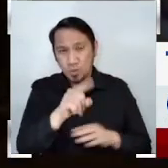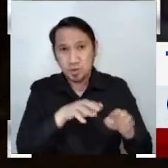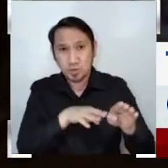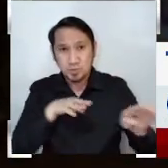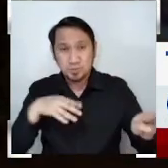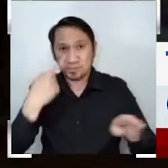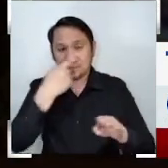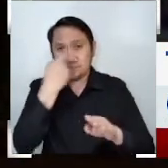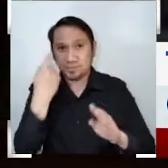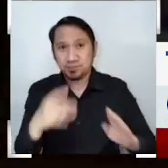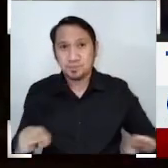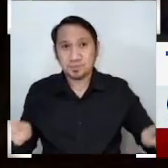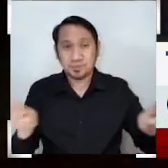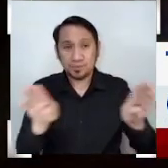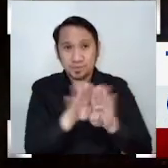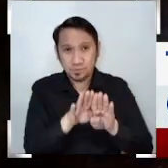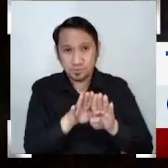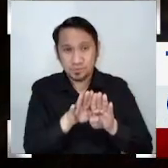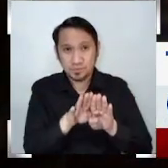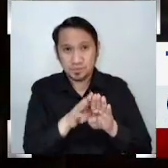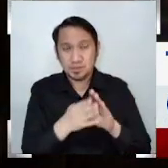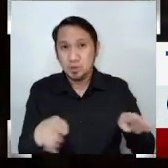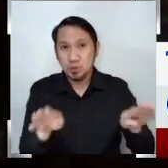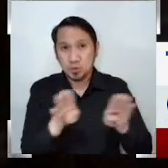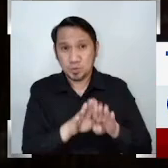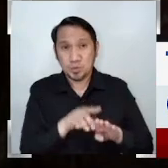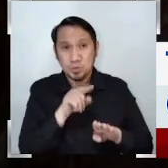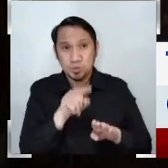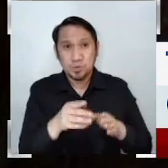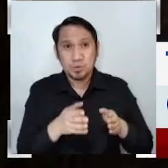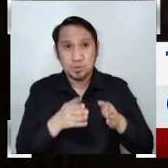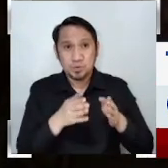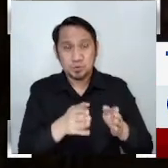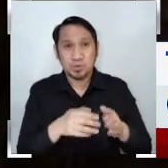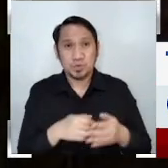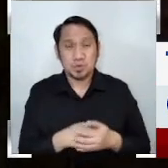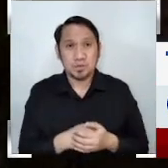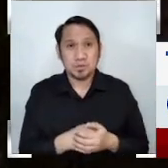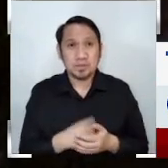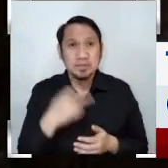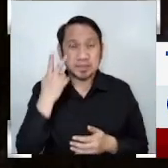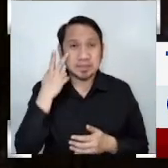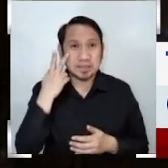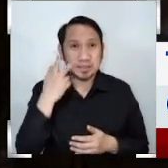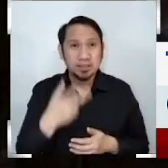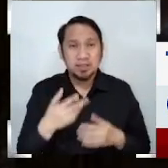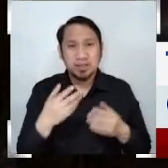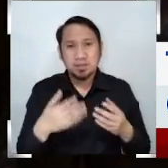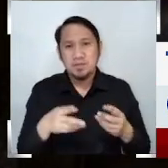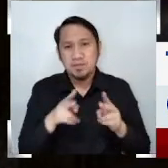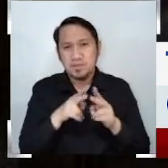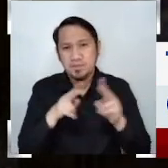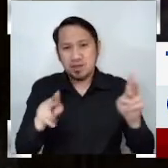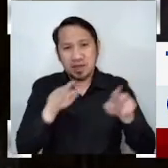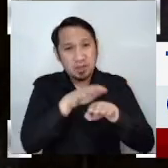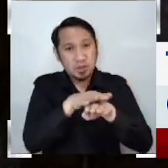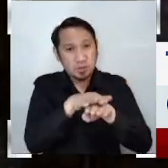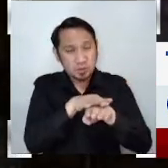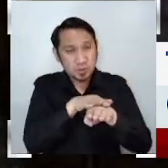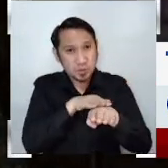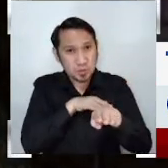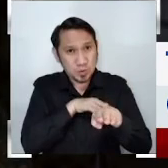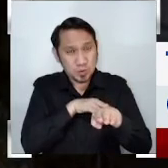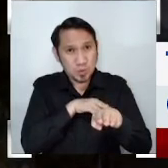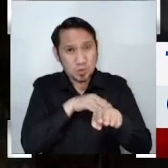gawing zipper lane para sa mga papasok nitong Batasan Pambansa. Makikita natin napakabagal nitong mga sasakyan na papasok